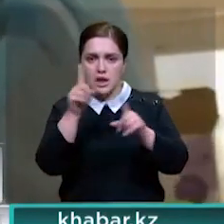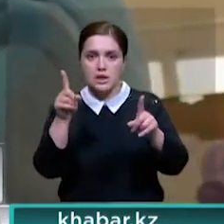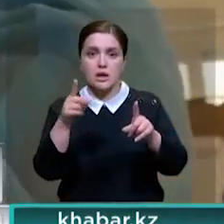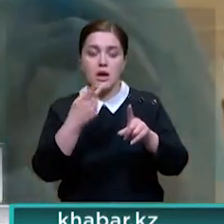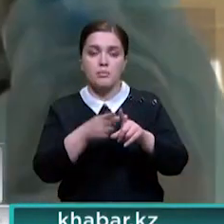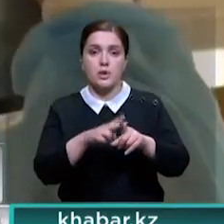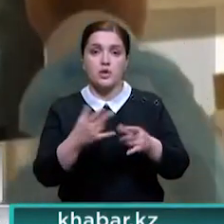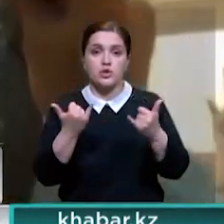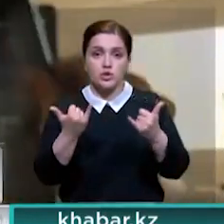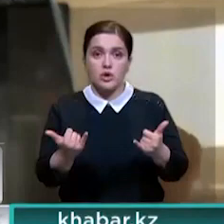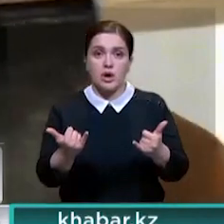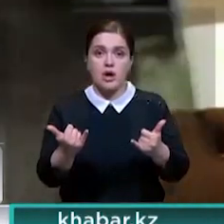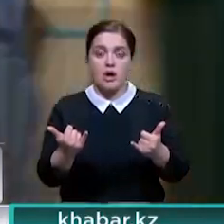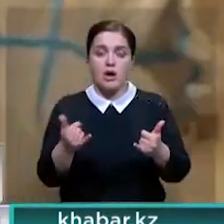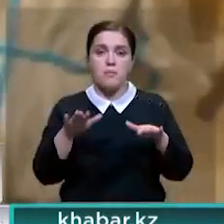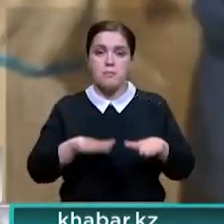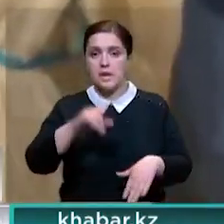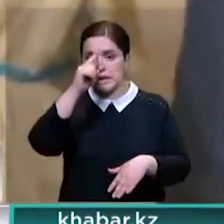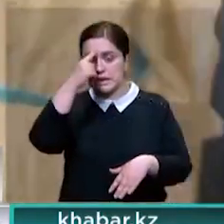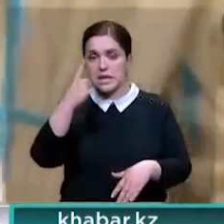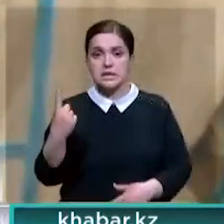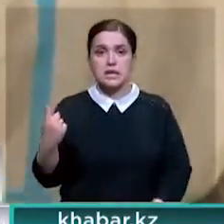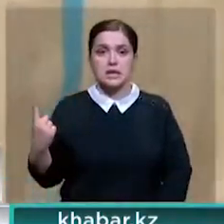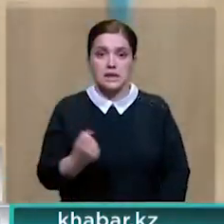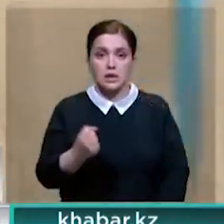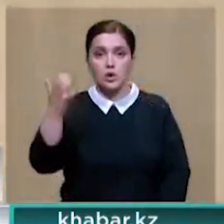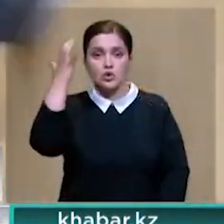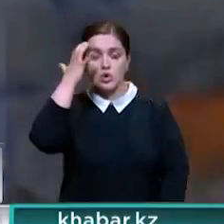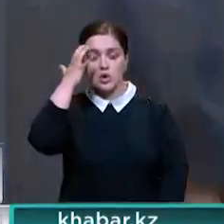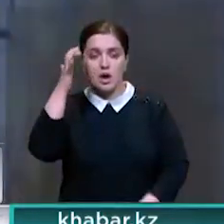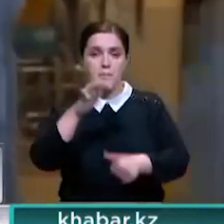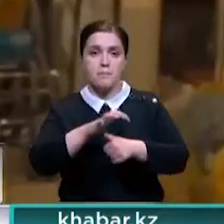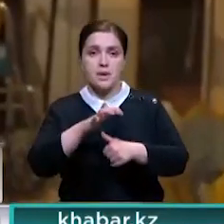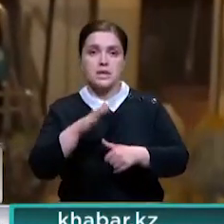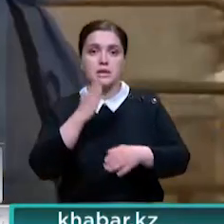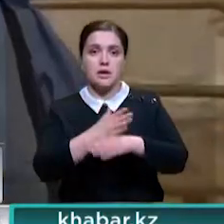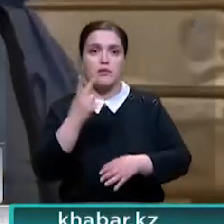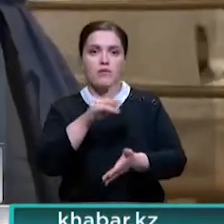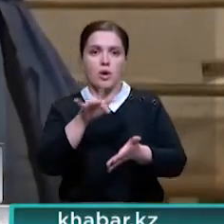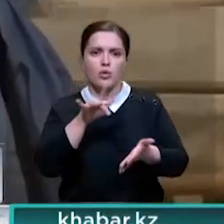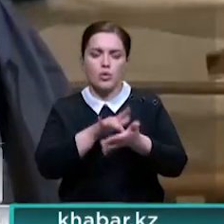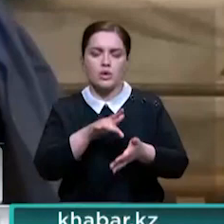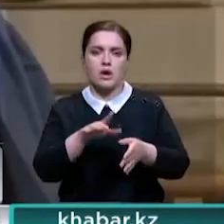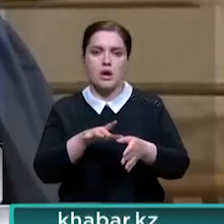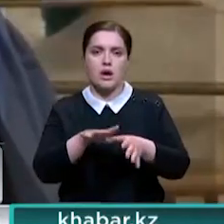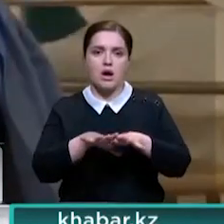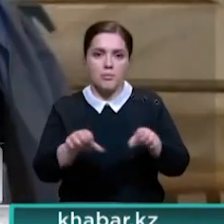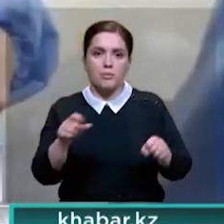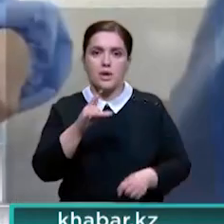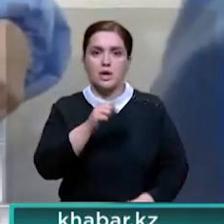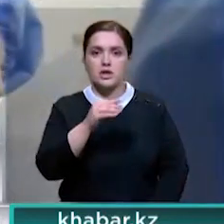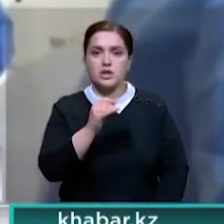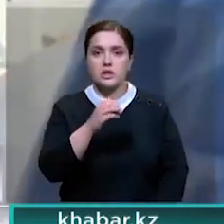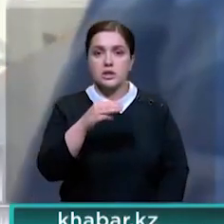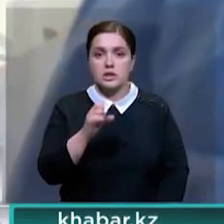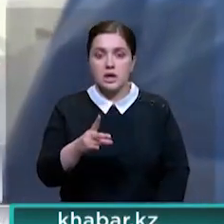долгосрочную прописку в индии всего за неделю черная плесень подчинила себе два штата миллионе к раджастан и пилинга